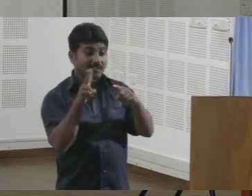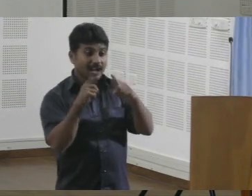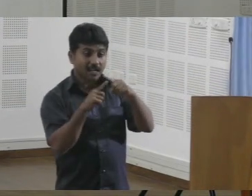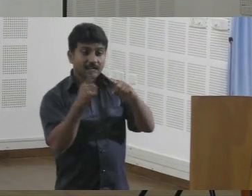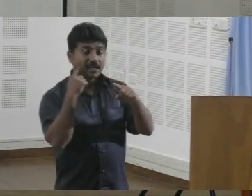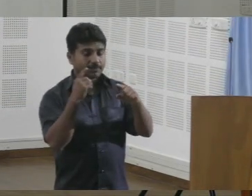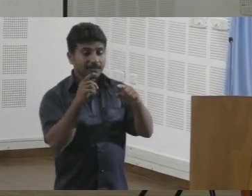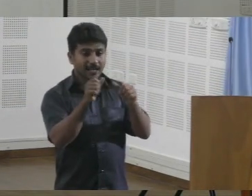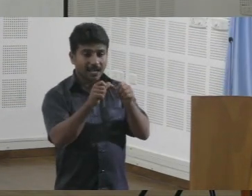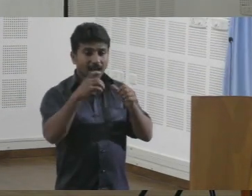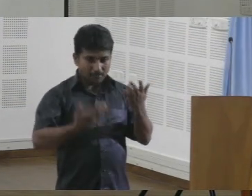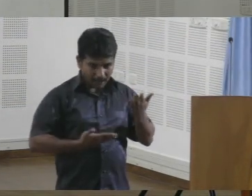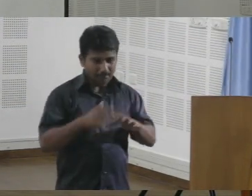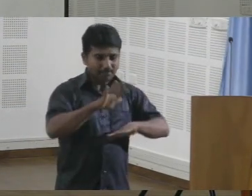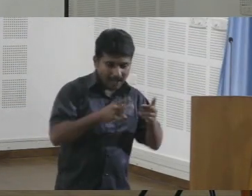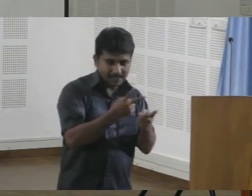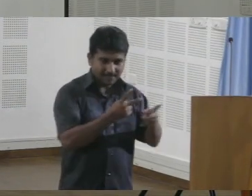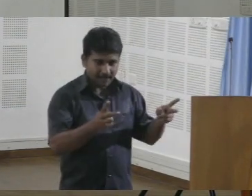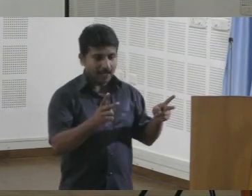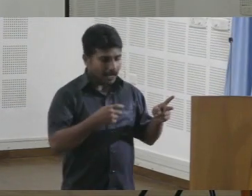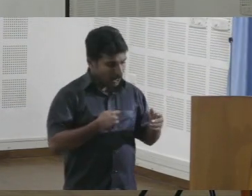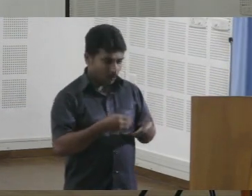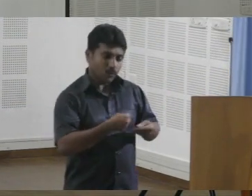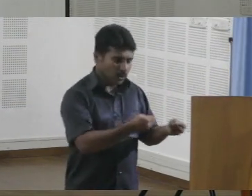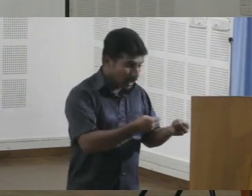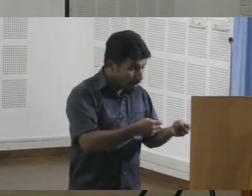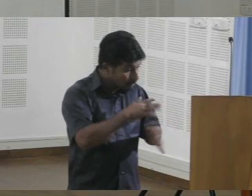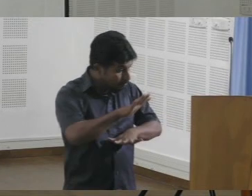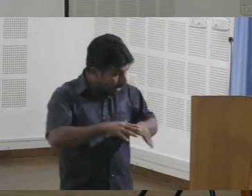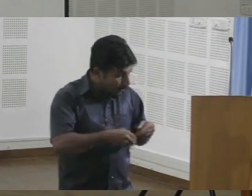ട്രൈ ചെയ്തപ്പോൾ അവൻ്റെ സ്ട്രെങ്ത് എന്തൊക്കെയാണ് എന്ന് കണ്ടുപിടിക്കാൻ പറ്റി.